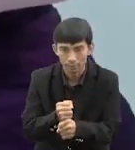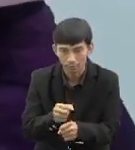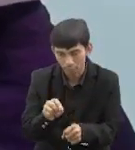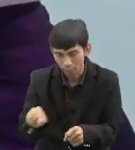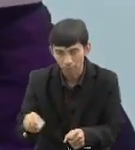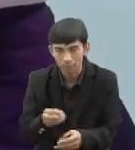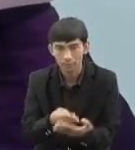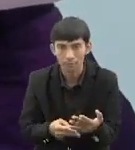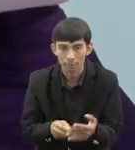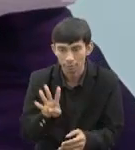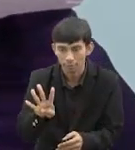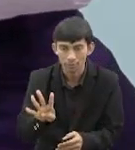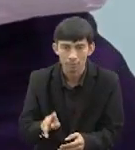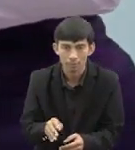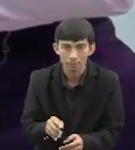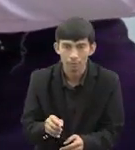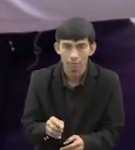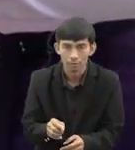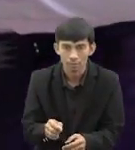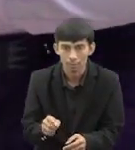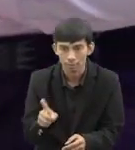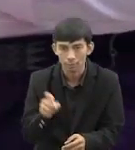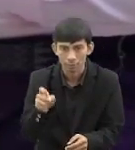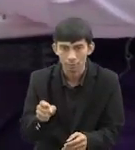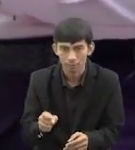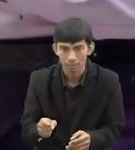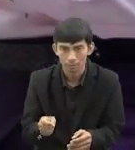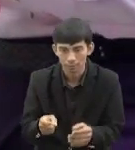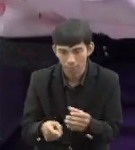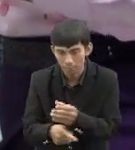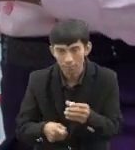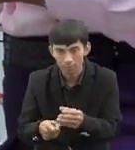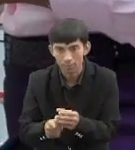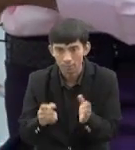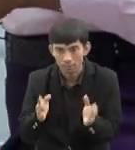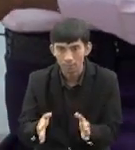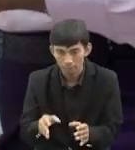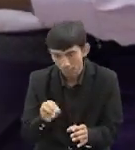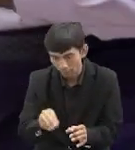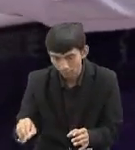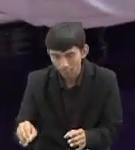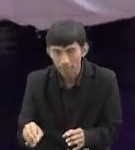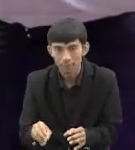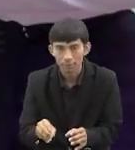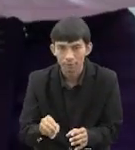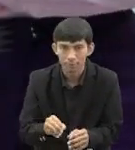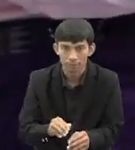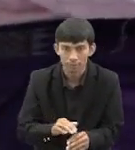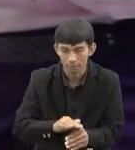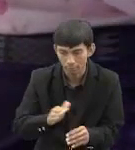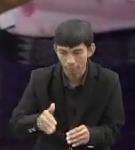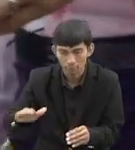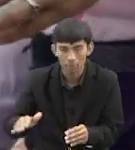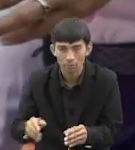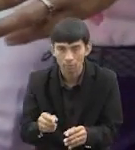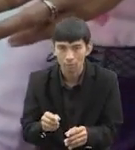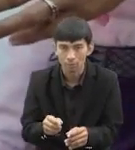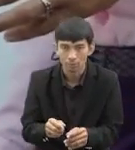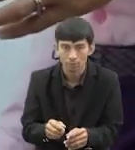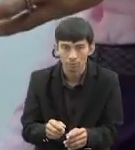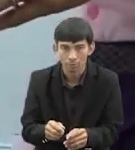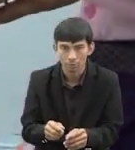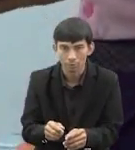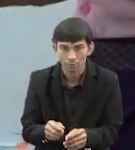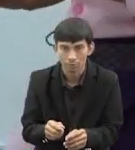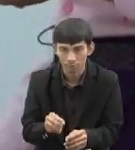bốn, ta cả sẽ có rùa nơi cơ bông riếp đam đồng nam ở vầy khá là. Con chút biết cả sẽ có ai con, nét thơ sài chồng